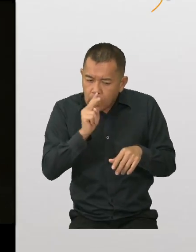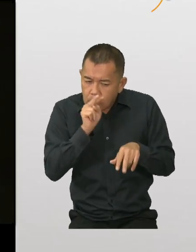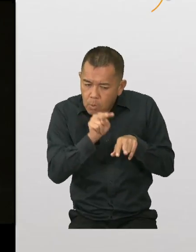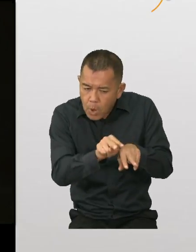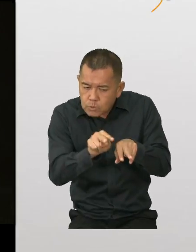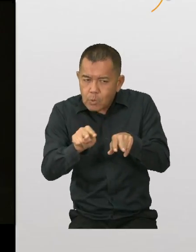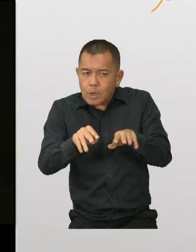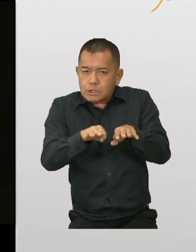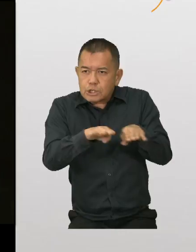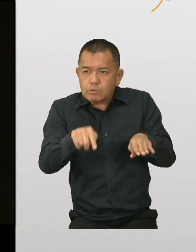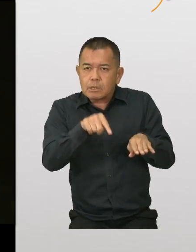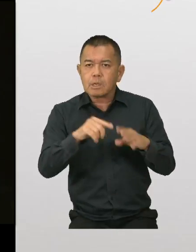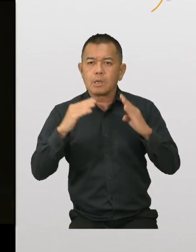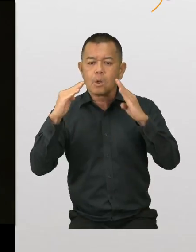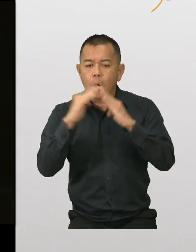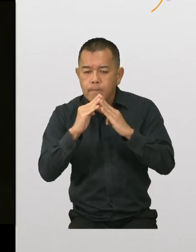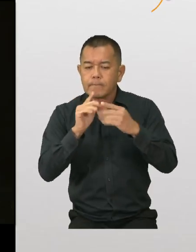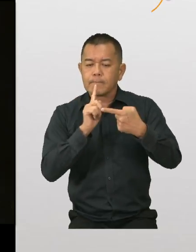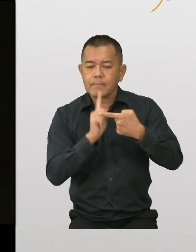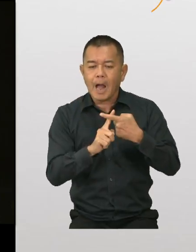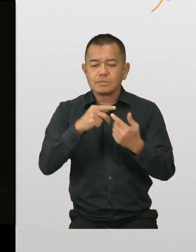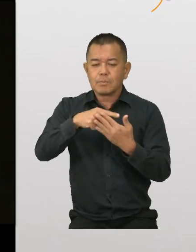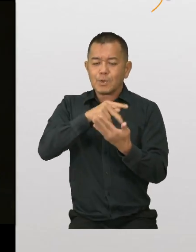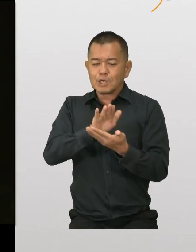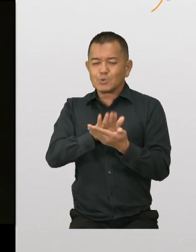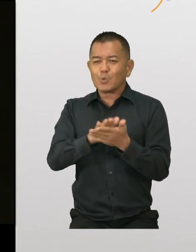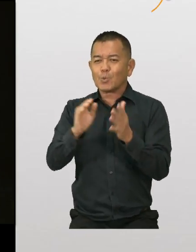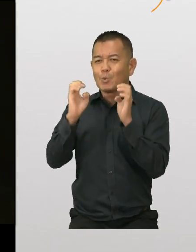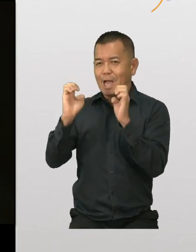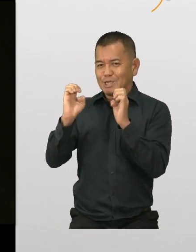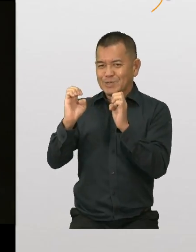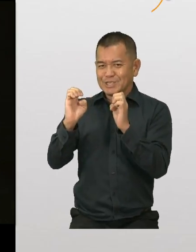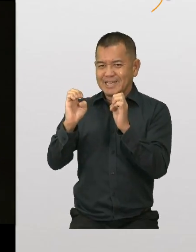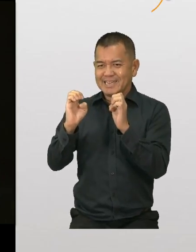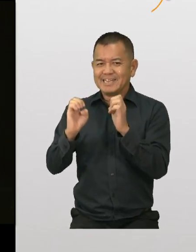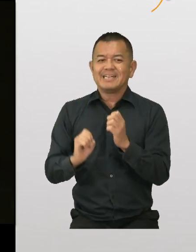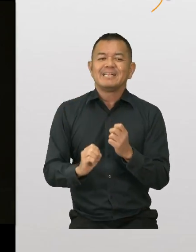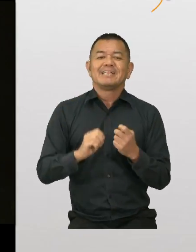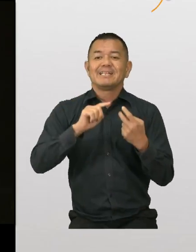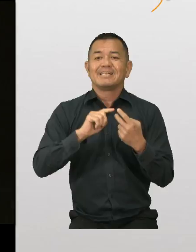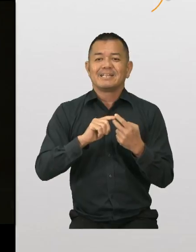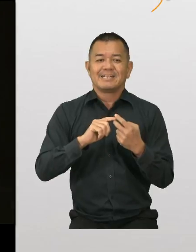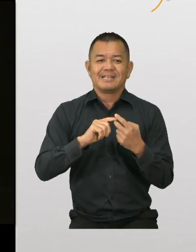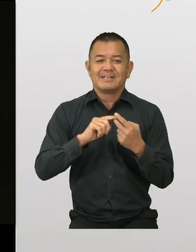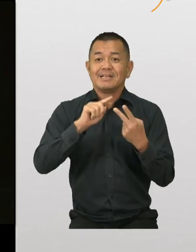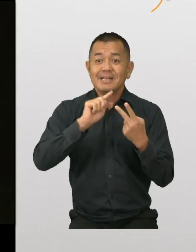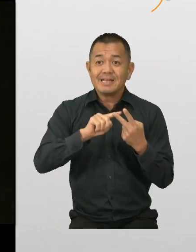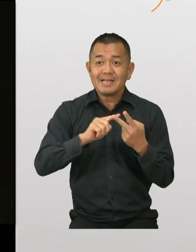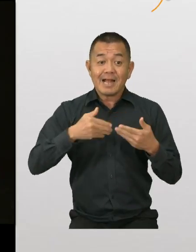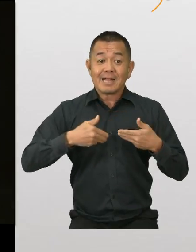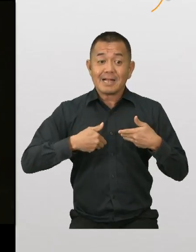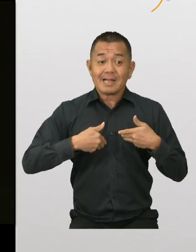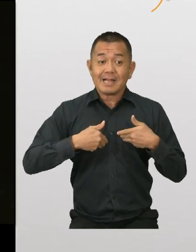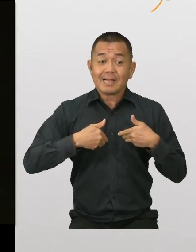preschool education. 年轻家庭关注住房。 Young families pay attention to housing and preschool